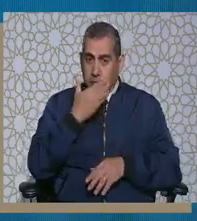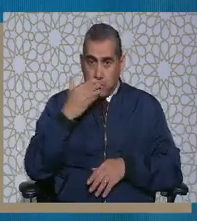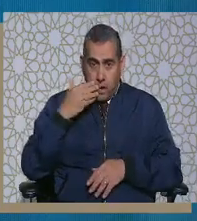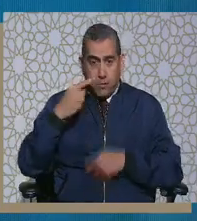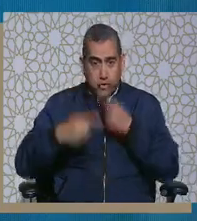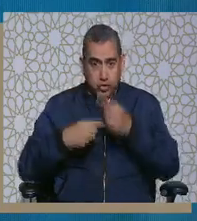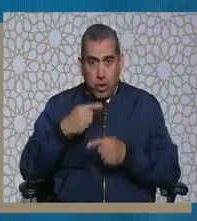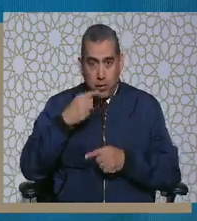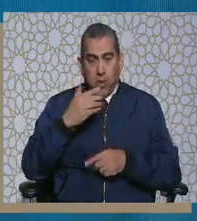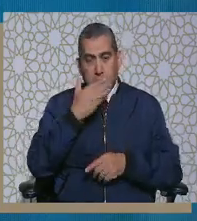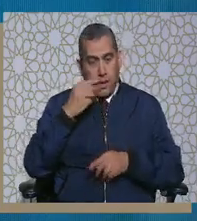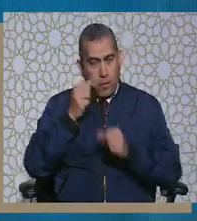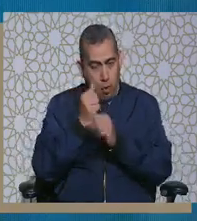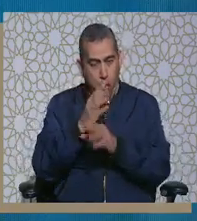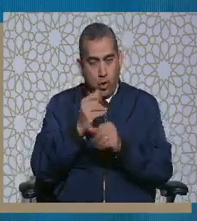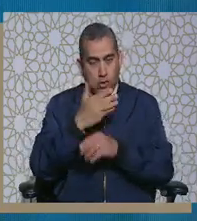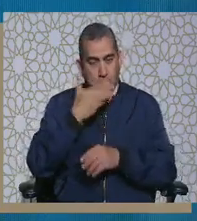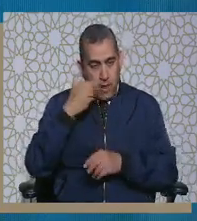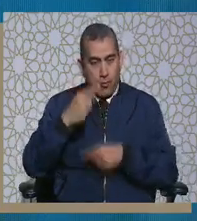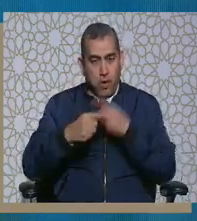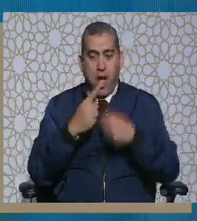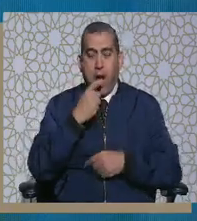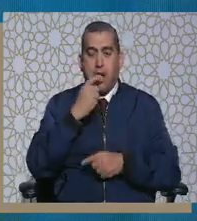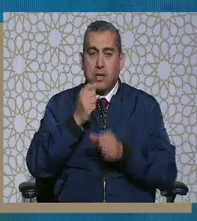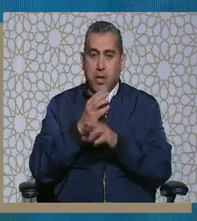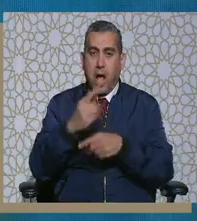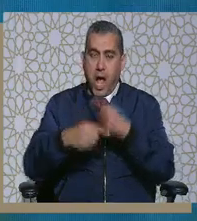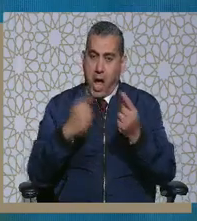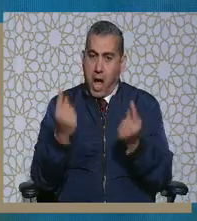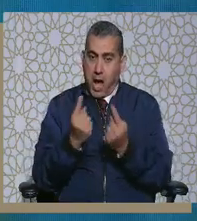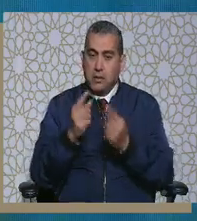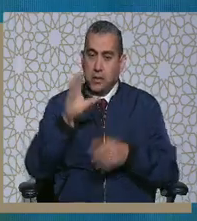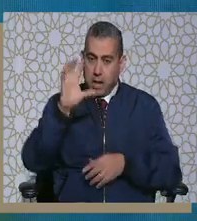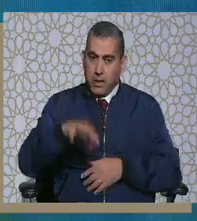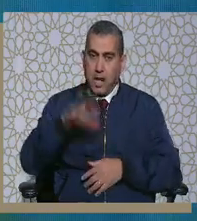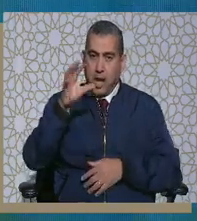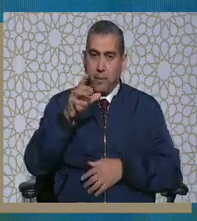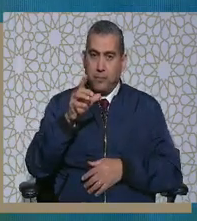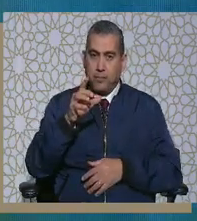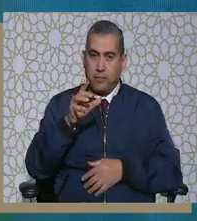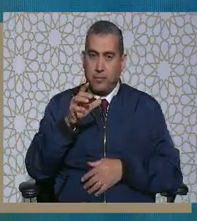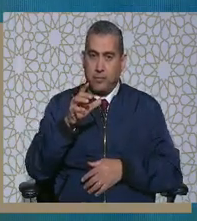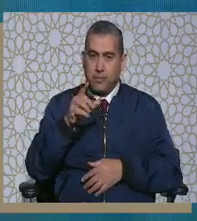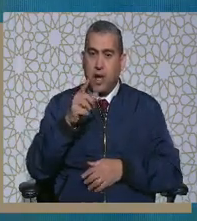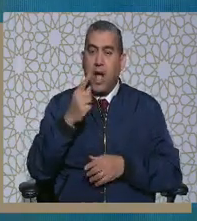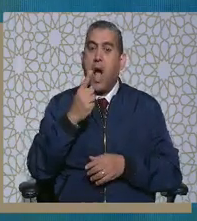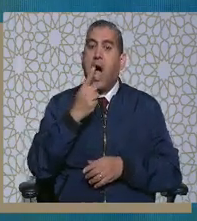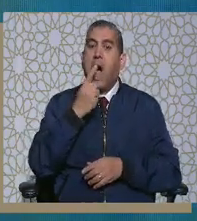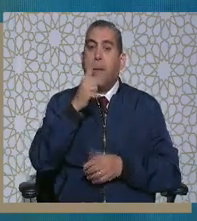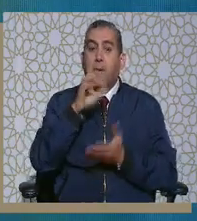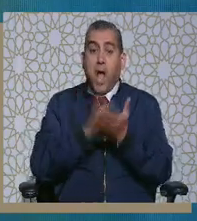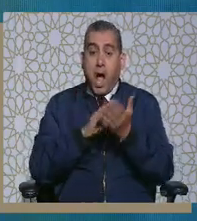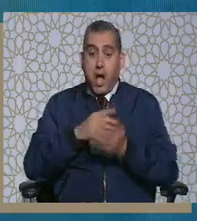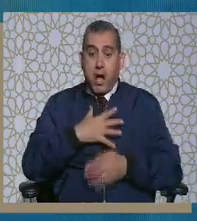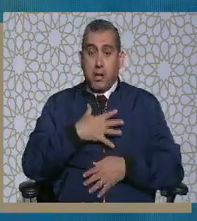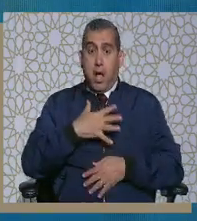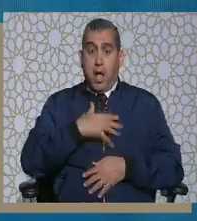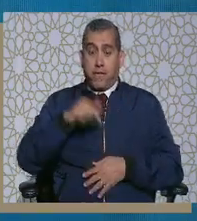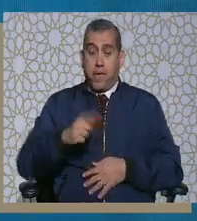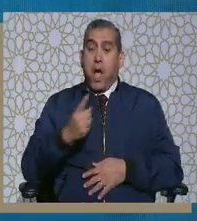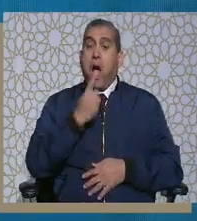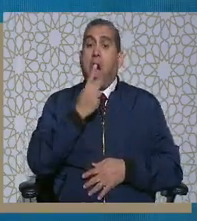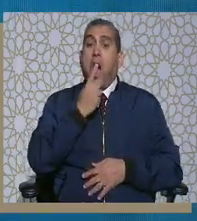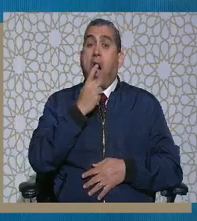صيامي؟ كمل صيامك يا حاج محمد عادي يعني؟ لما تستعملها لما تكون محتاج لها. لان